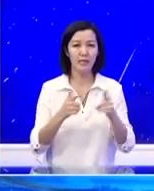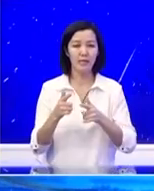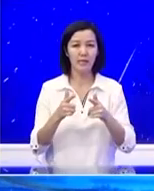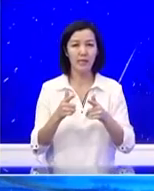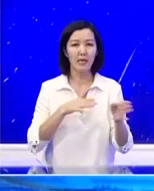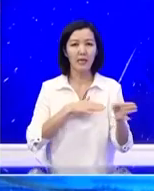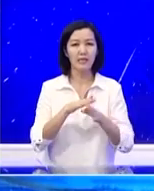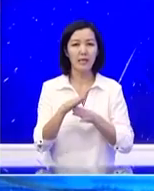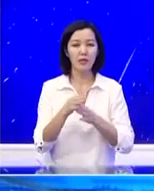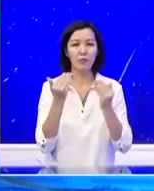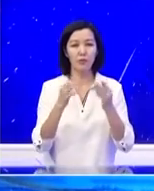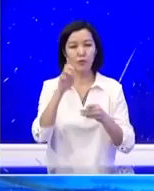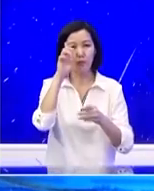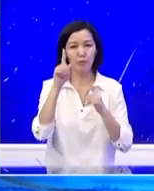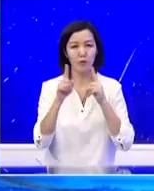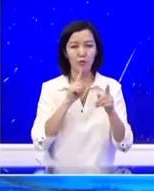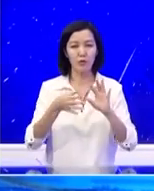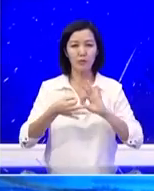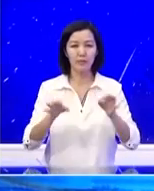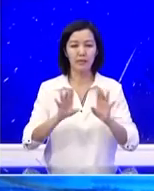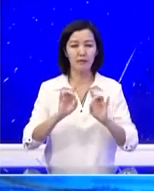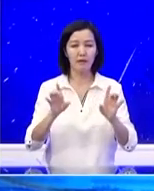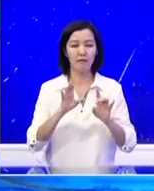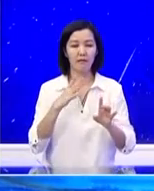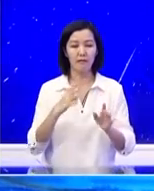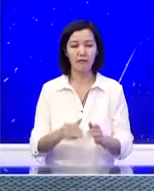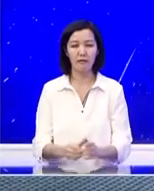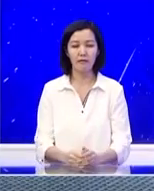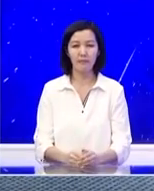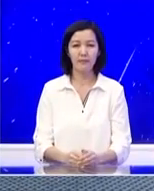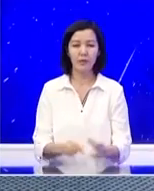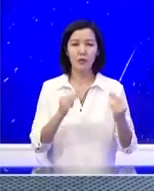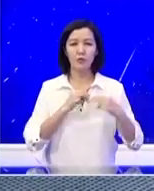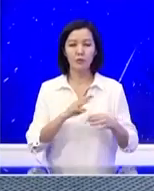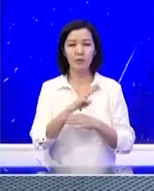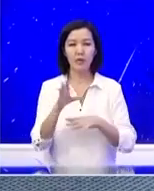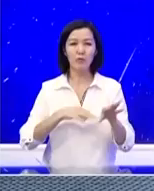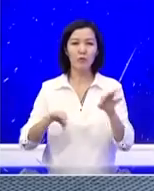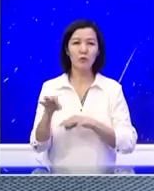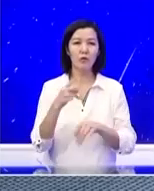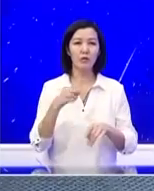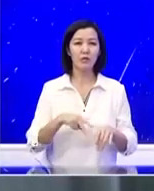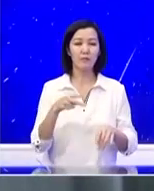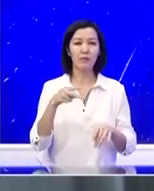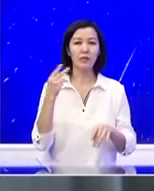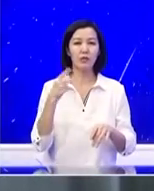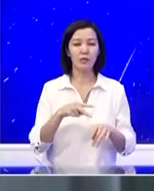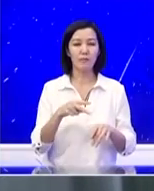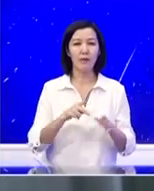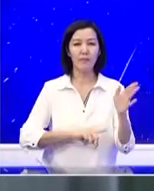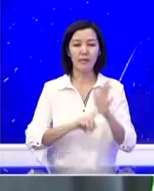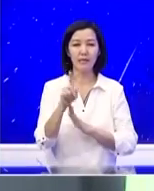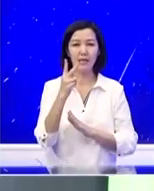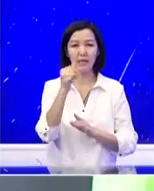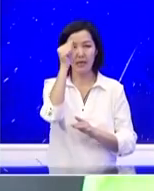Іске асырылу барысы бүгін үкімет отырысында пысықталды. Жұмыспен қамтудың жол картасы 2020 іске қосылғалы 2